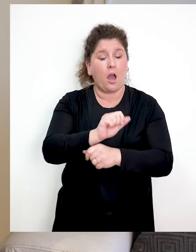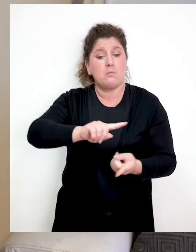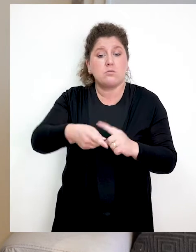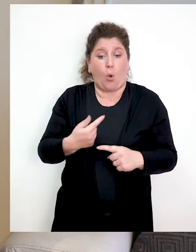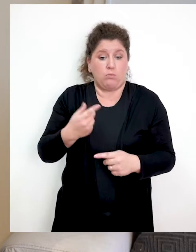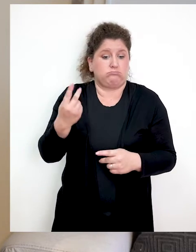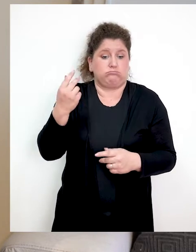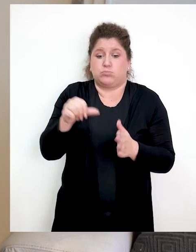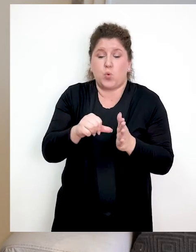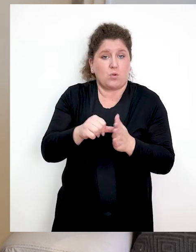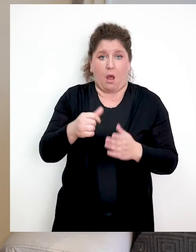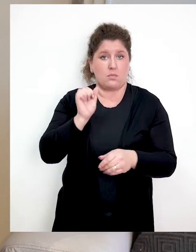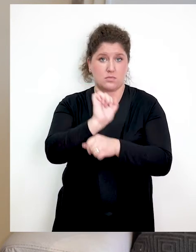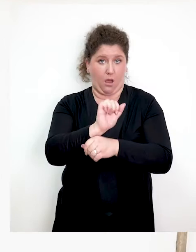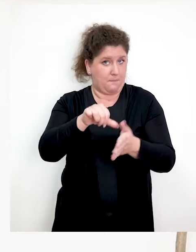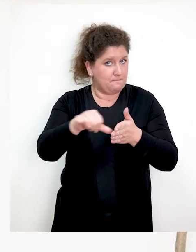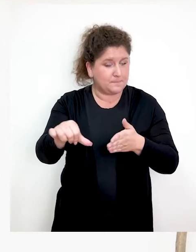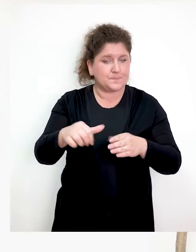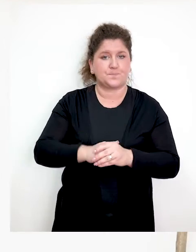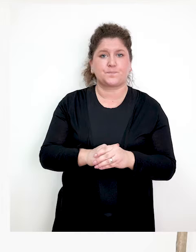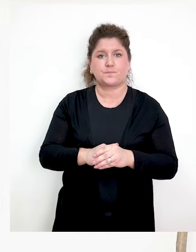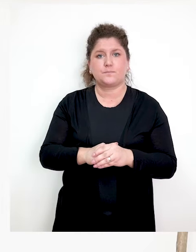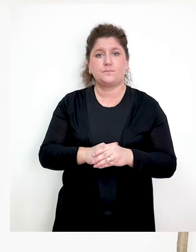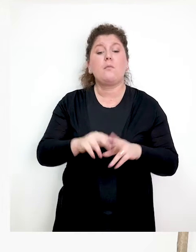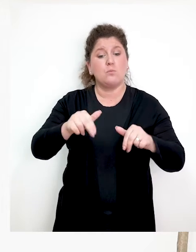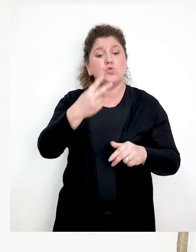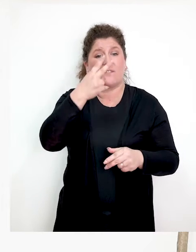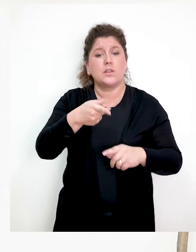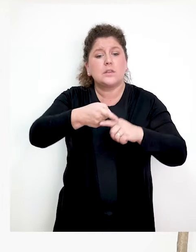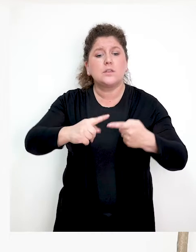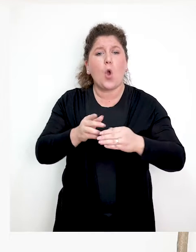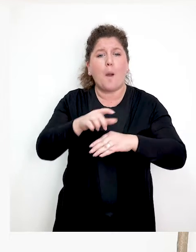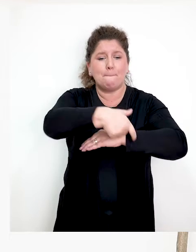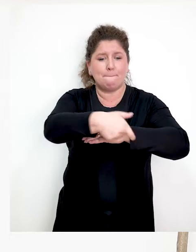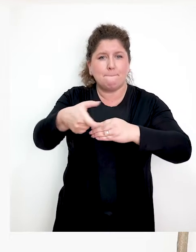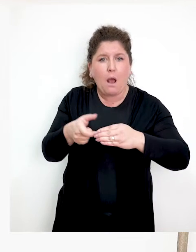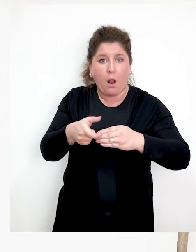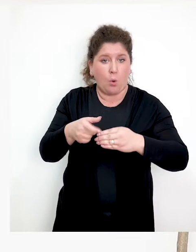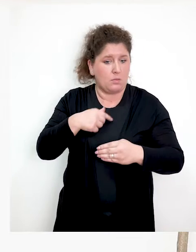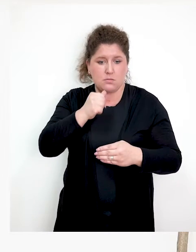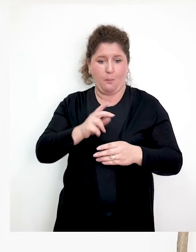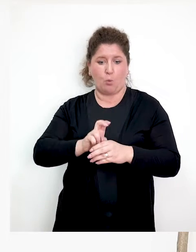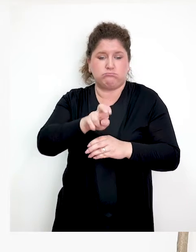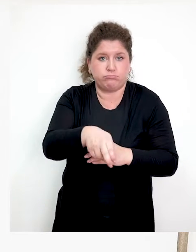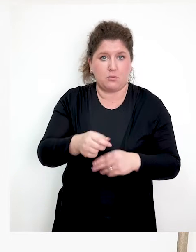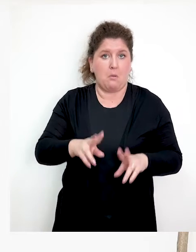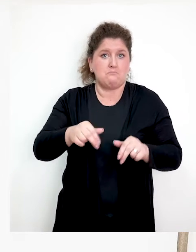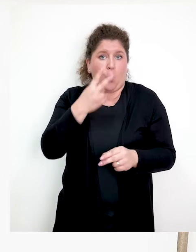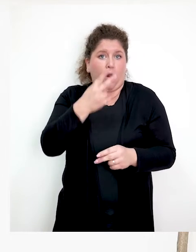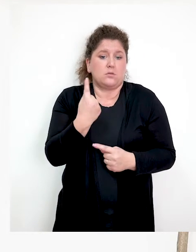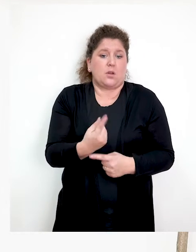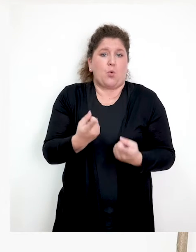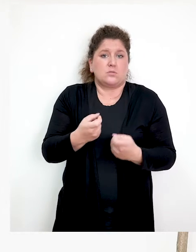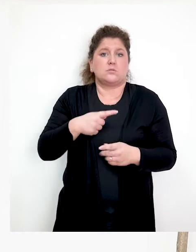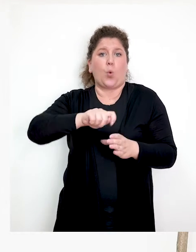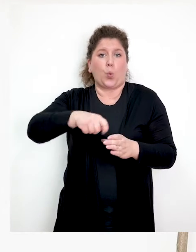plaćamo slobodno ugovorenu najamninu. Možete vidjeti dio balkona na koji ja ne mogu ući, ja ga mogu gledati isključivo iz svoje